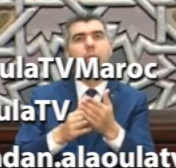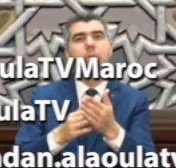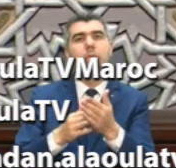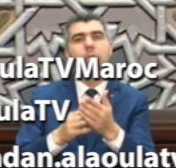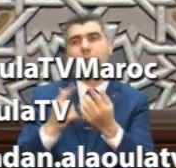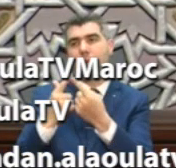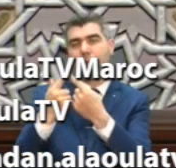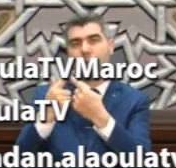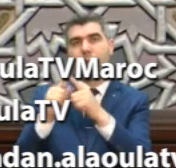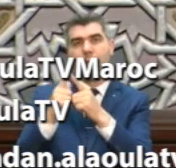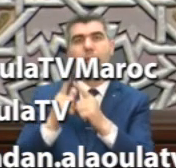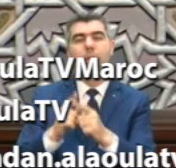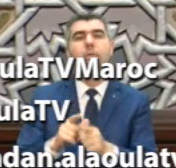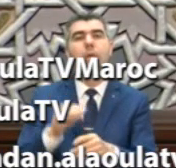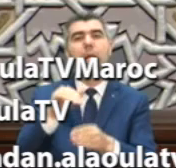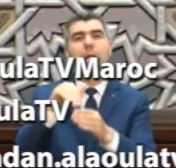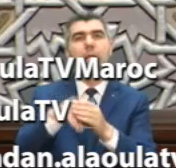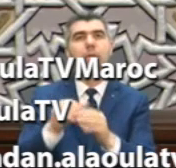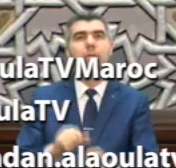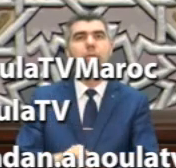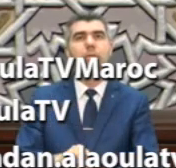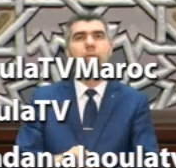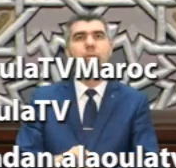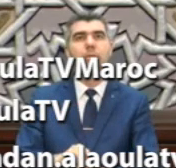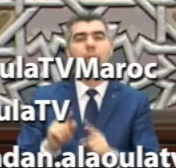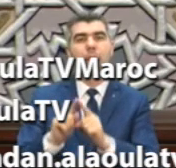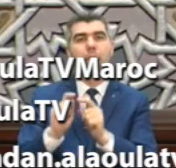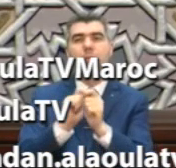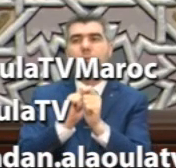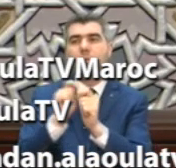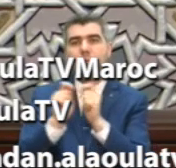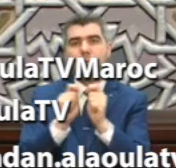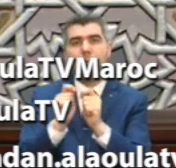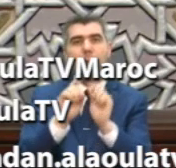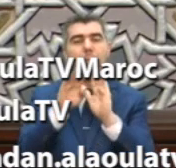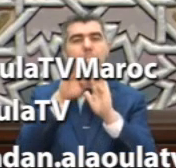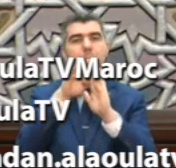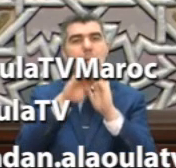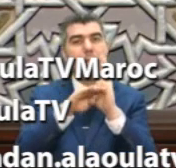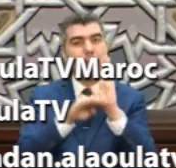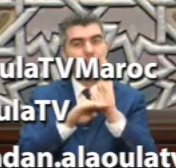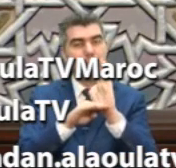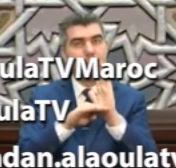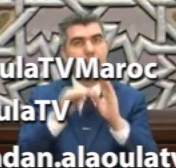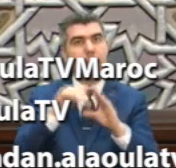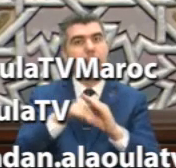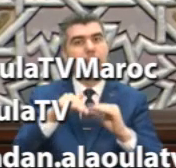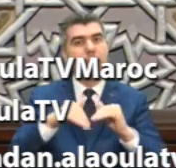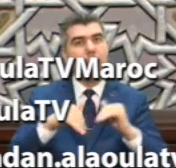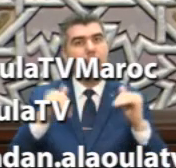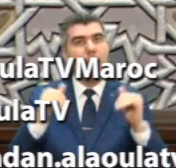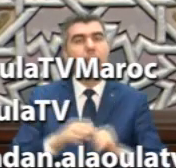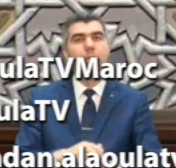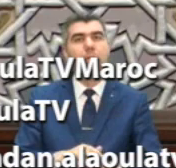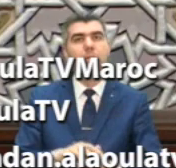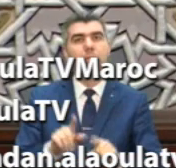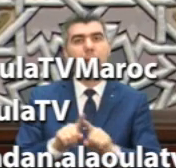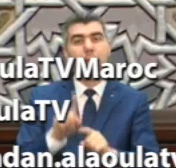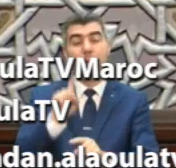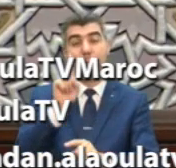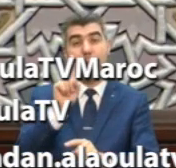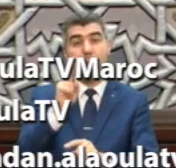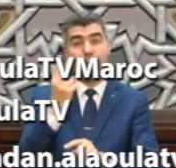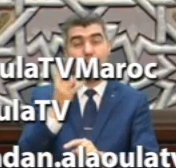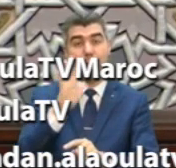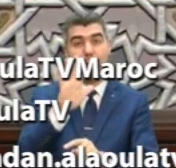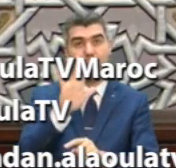ورغبات الفرق تم التداول في المكتب حول تفعيل المادة